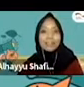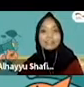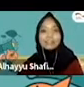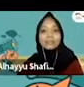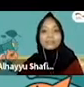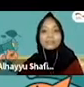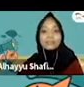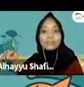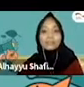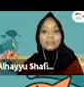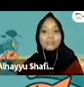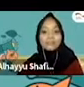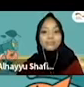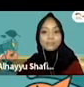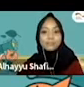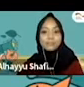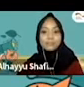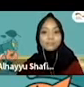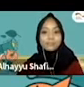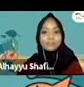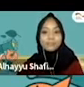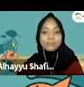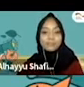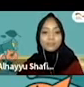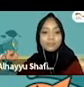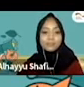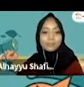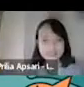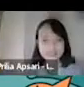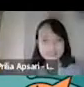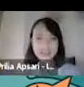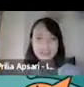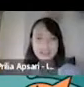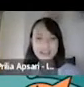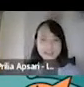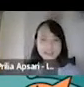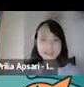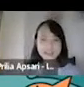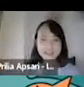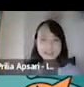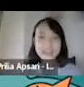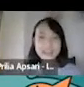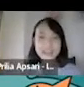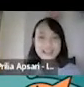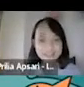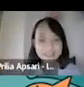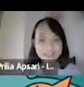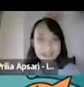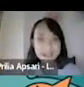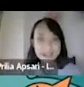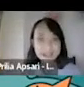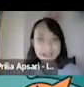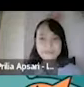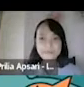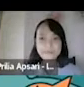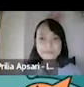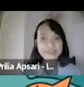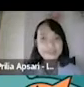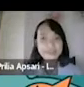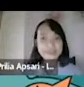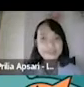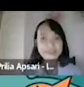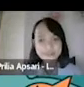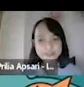dipersilahkan Terima kasih banyak blasteran sudah dipersiapkan Selamat pagi lagi kepada para hadirin